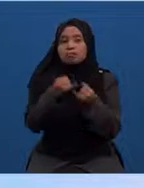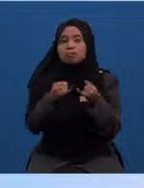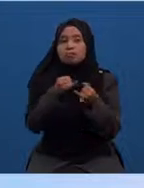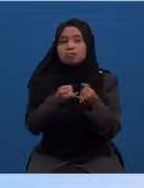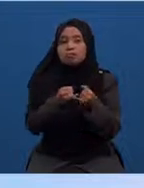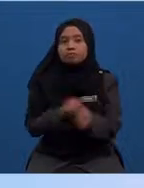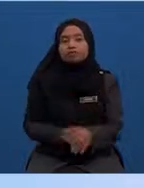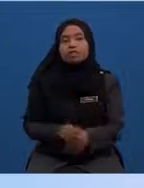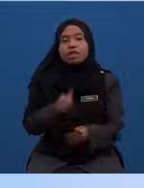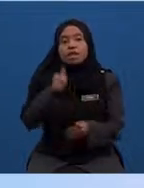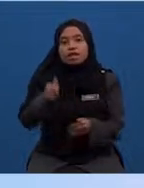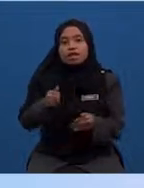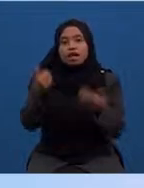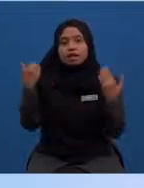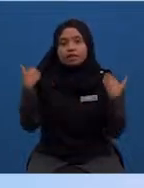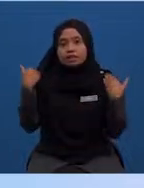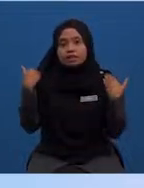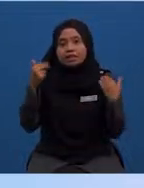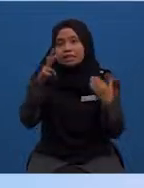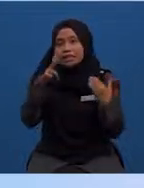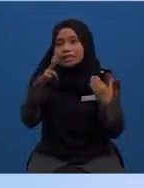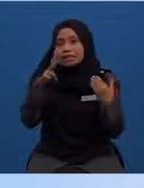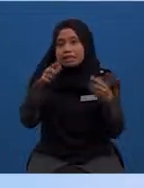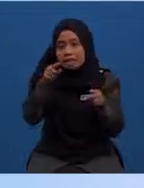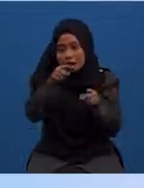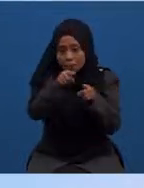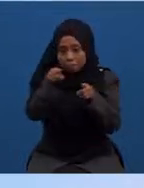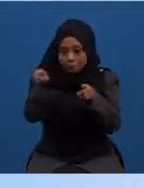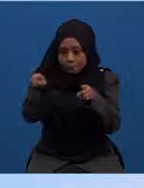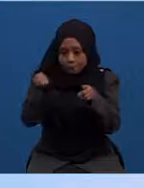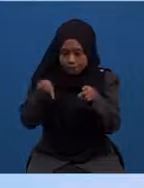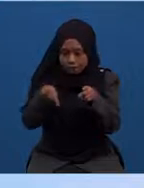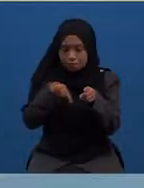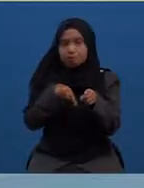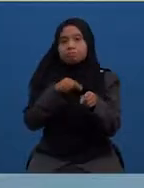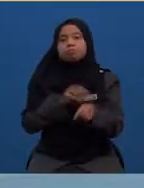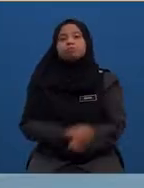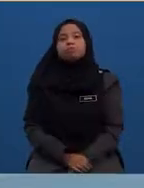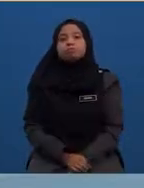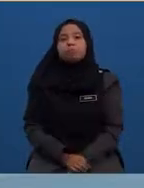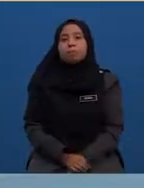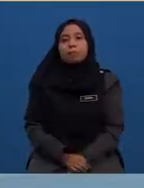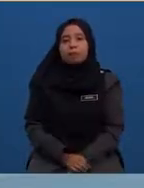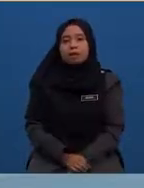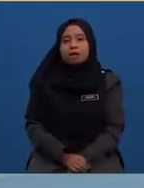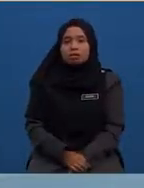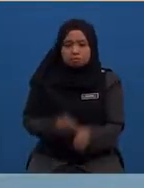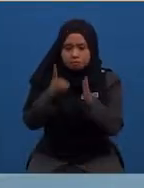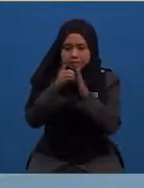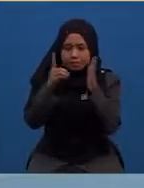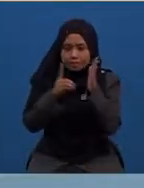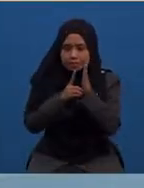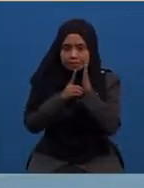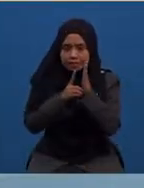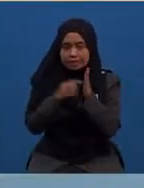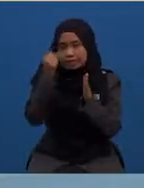sekali, ia mempunyai tiga bilangan penjuru. Ha, berdasarkan